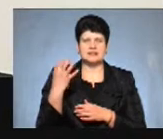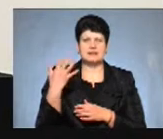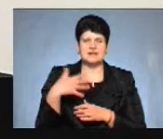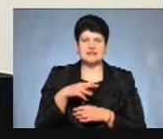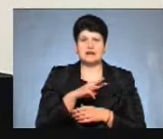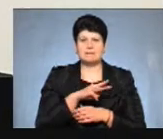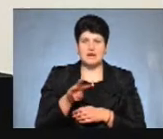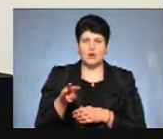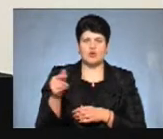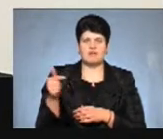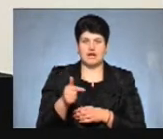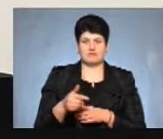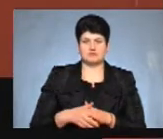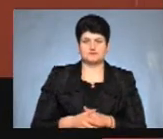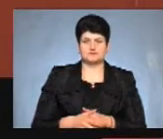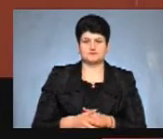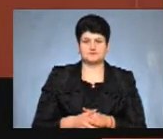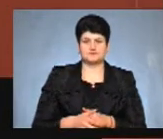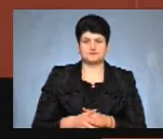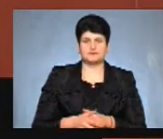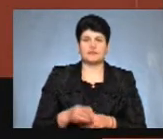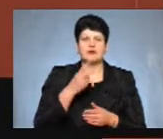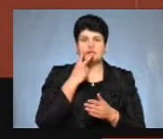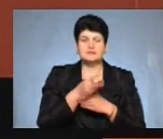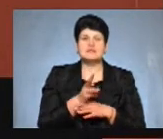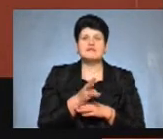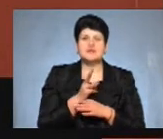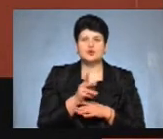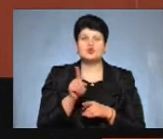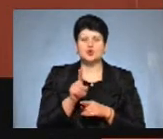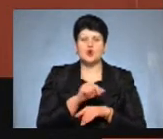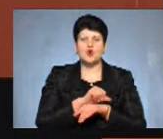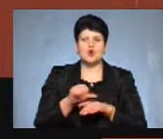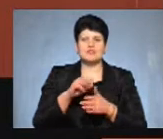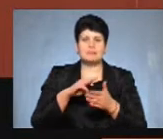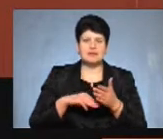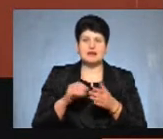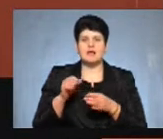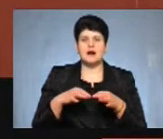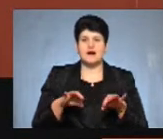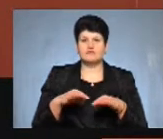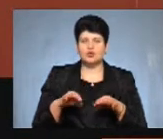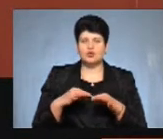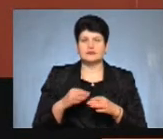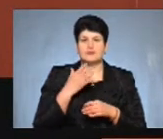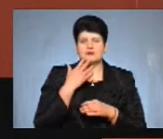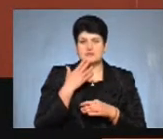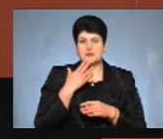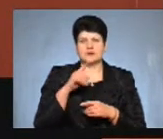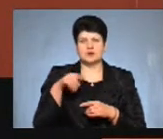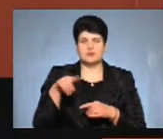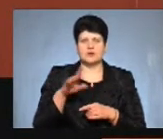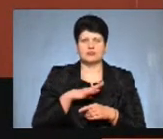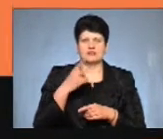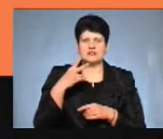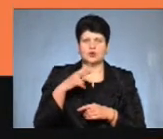мільйонів гривень. Дивимося відео із брифінгу щодо розмитнення авто на іноземних номерах, який відбувся 20 лютого у